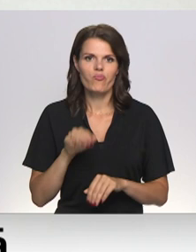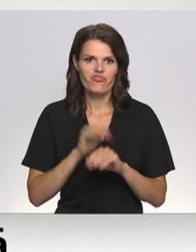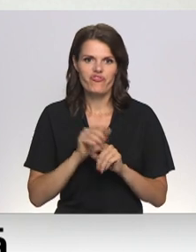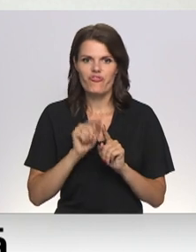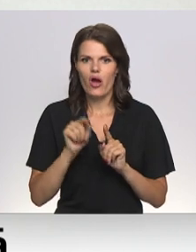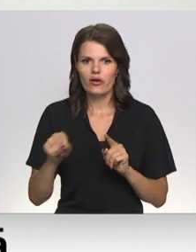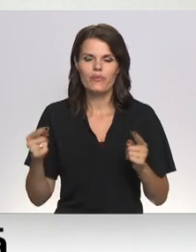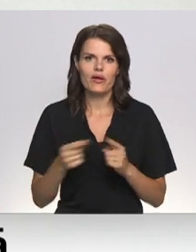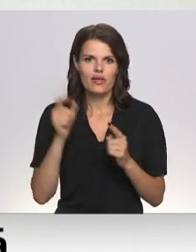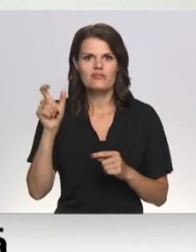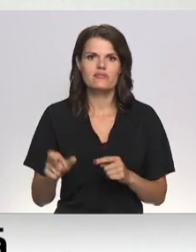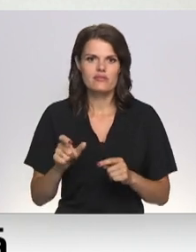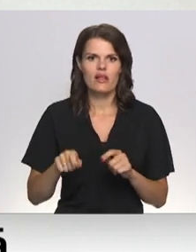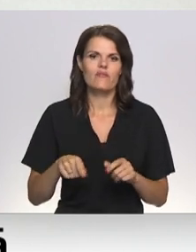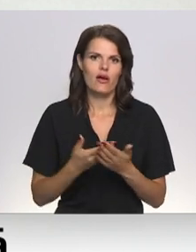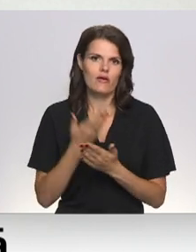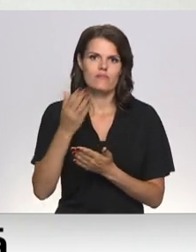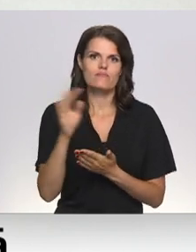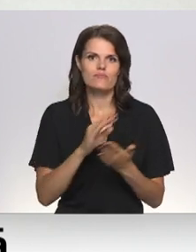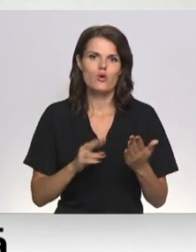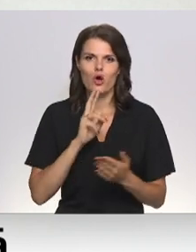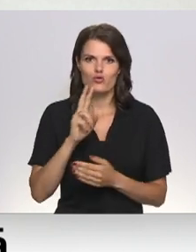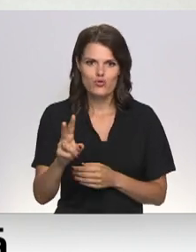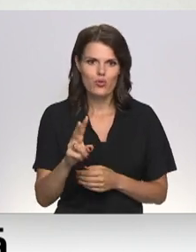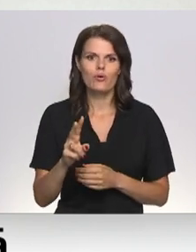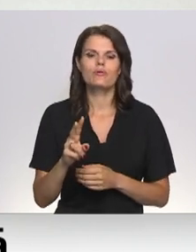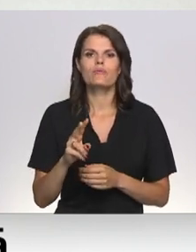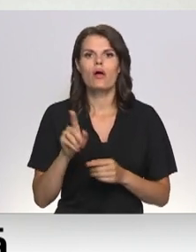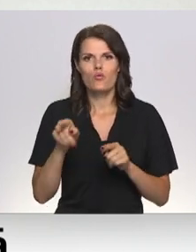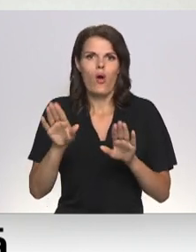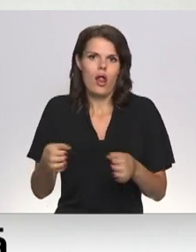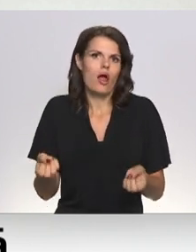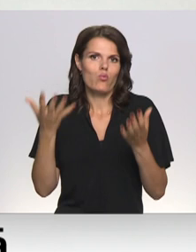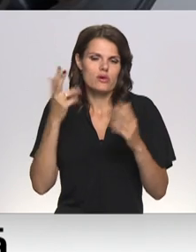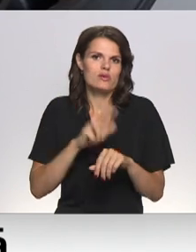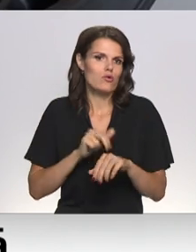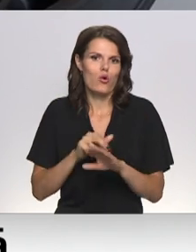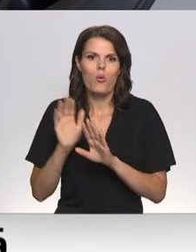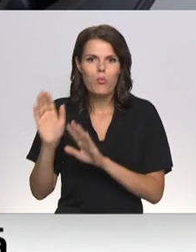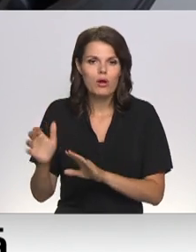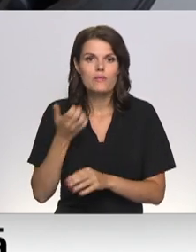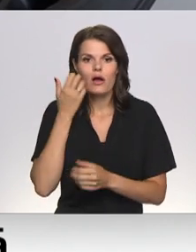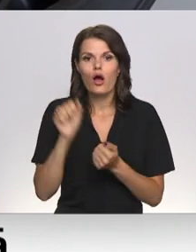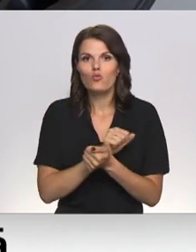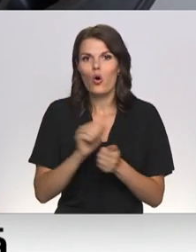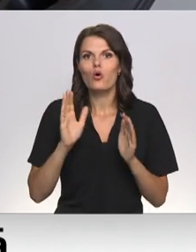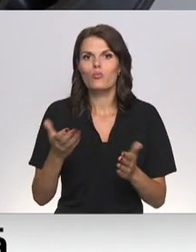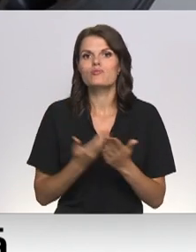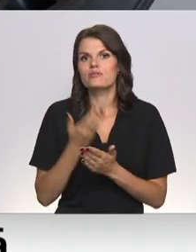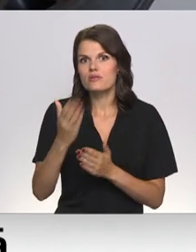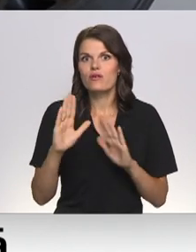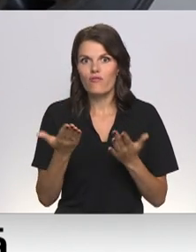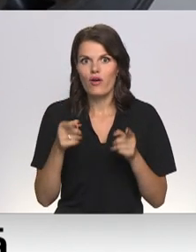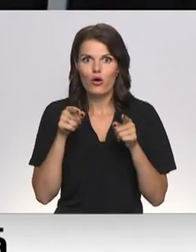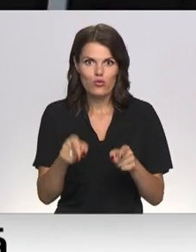faktiem. Attiecīgi cilvēki sniedz iekšā sūdzības. To, lai skaidrot tiesību sargājošās iestādes. Kad šie dokumenti tiks iesniegti un vai tajos